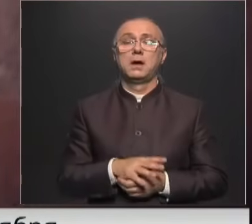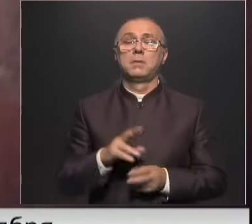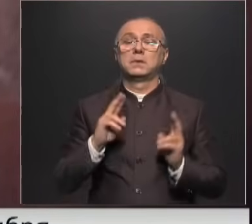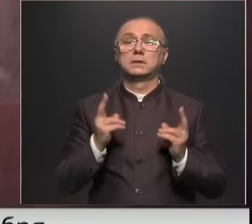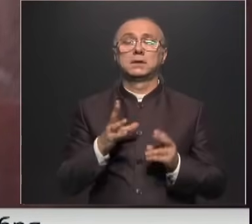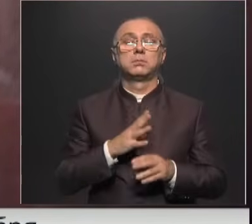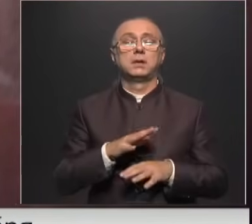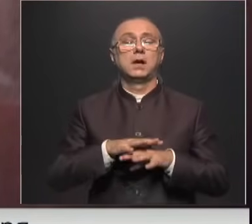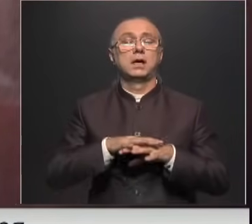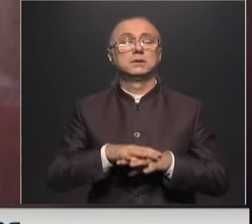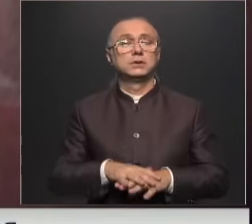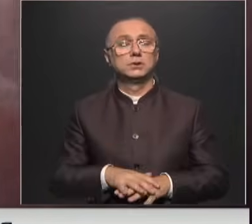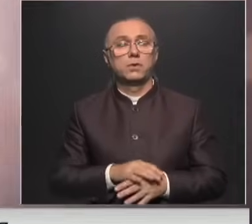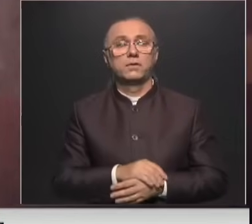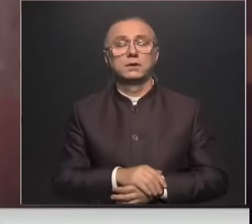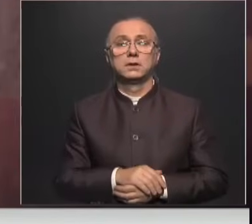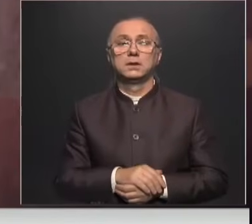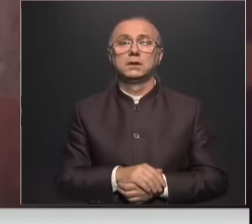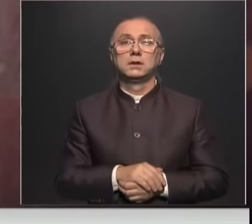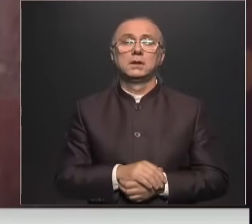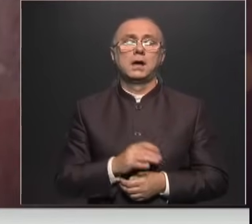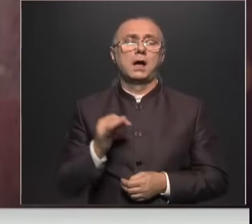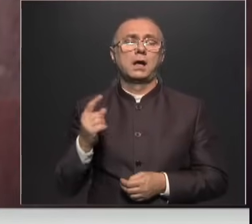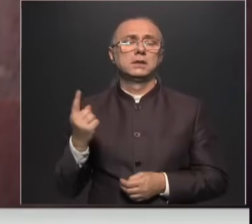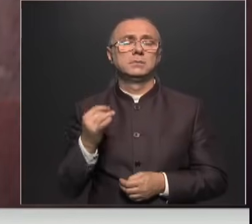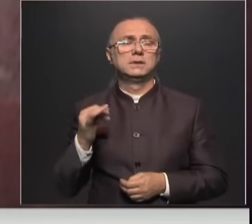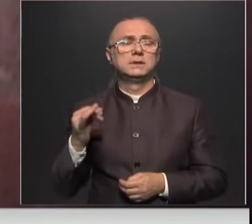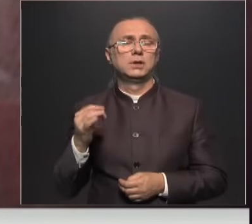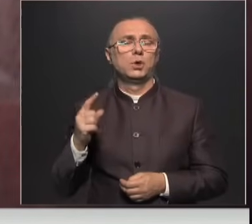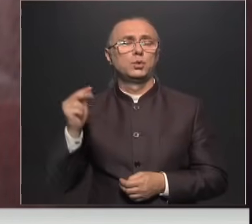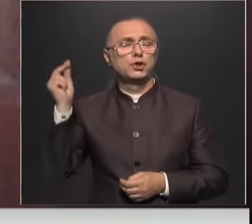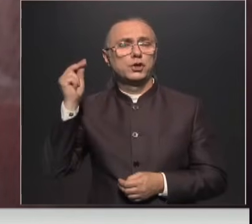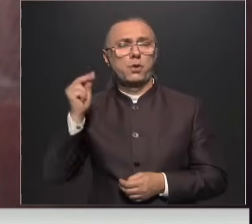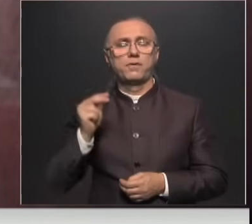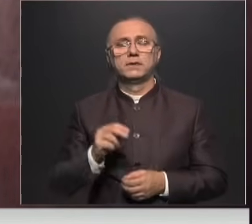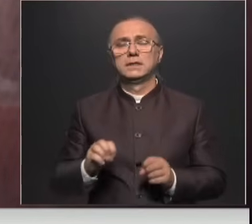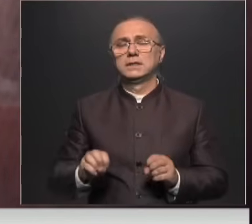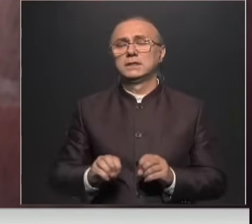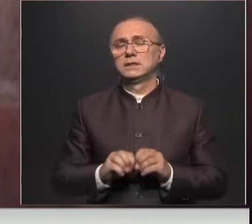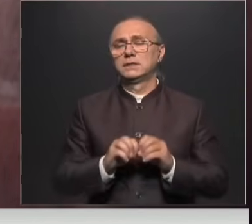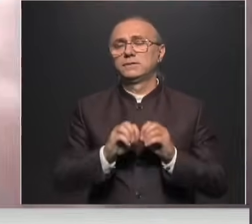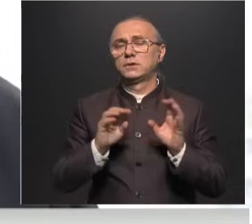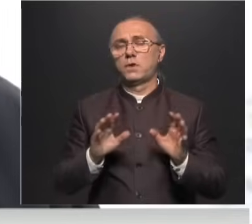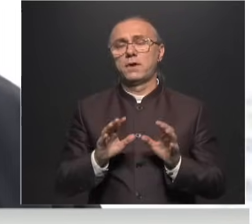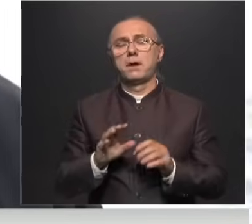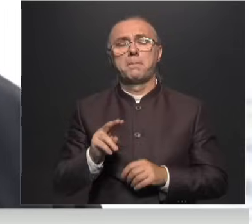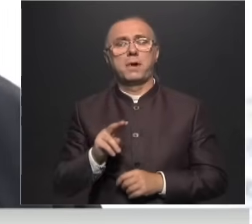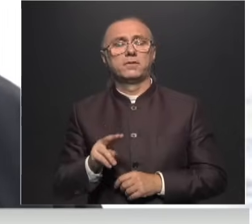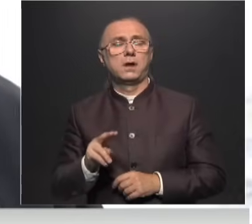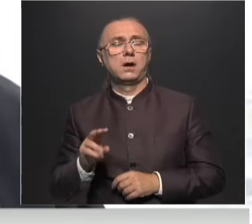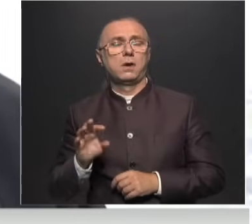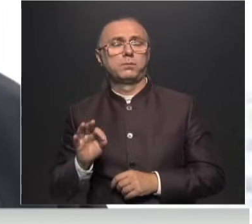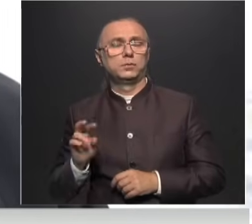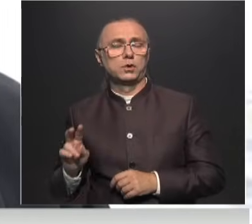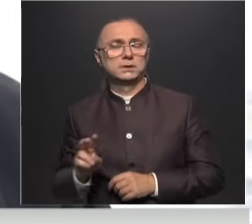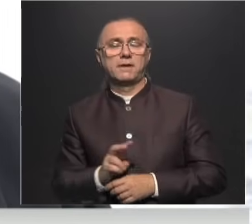в 1535 году одним из учеников великого святого Павла Обнорского. Лонгин